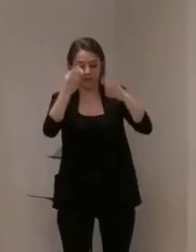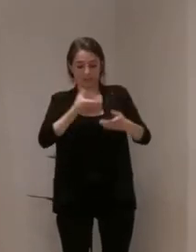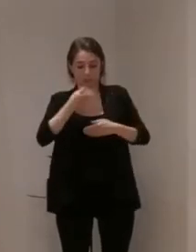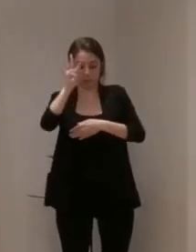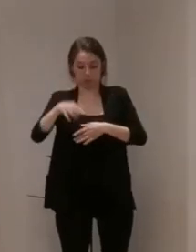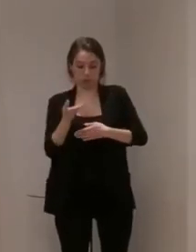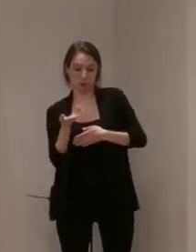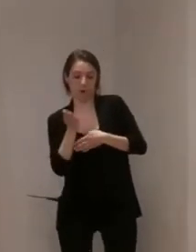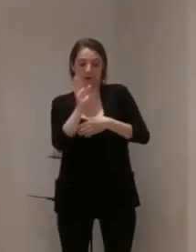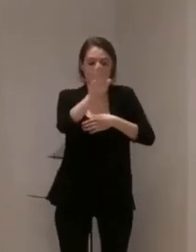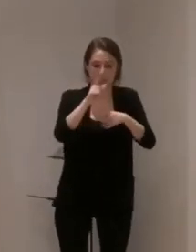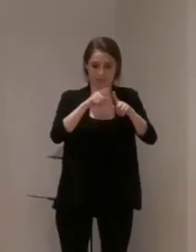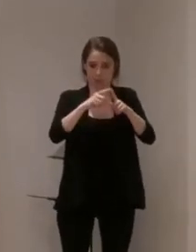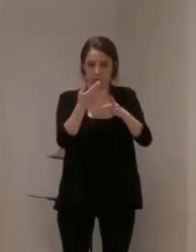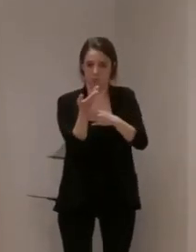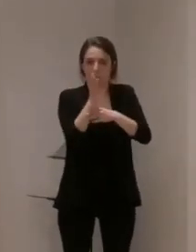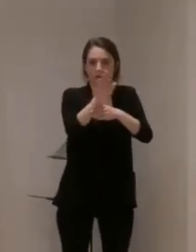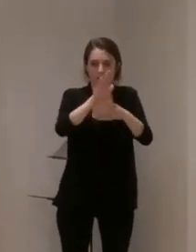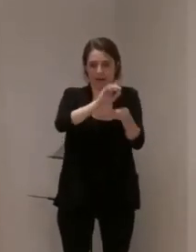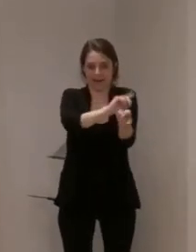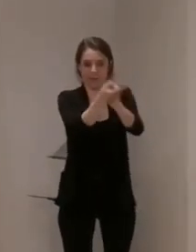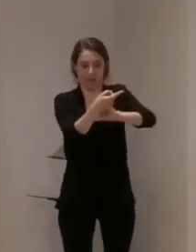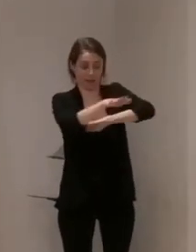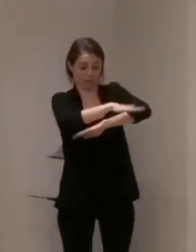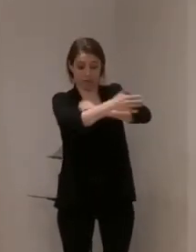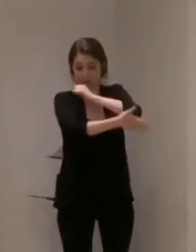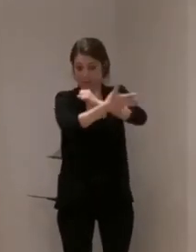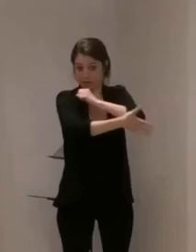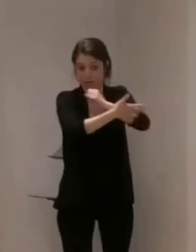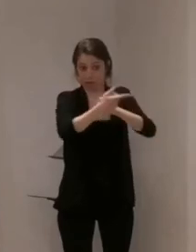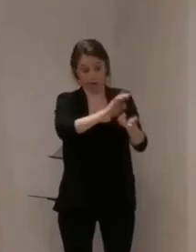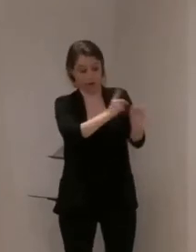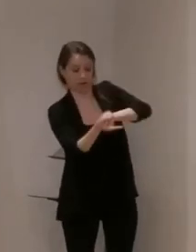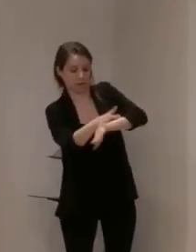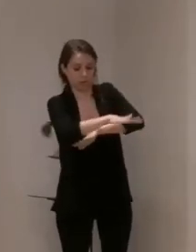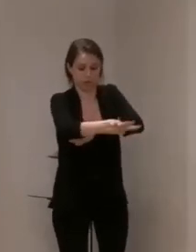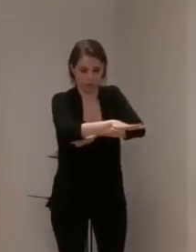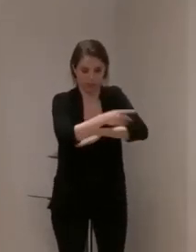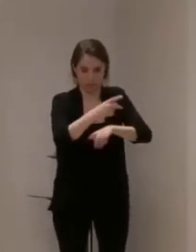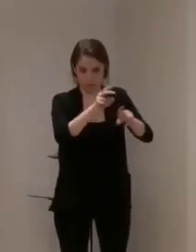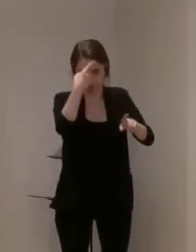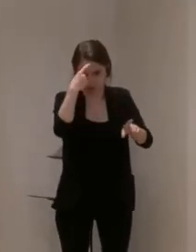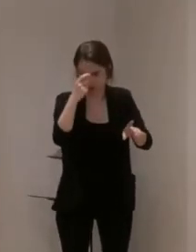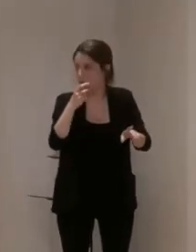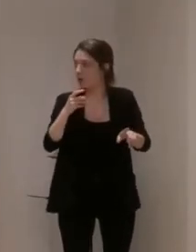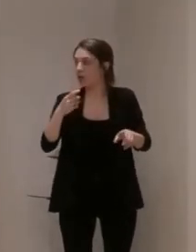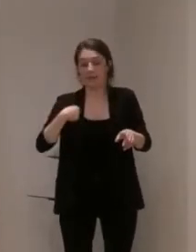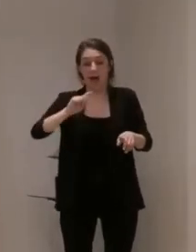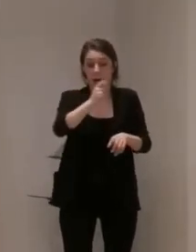justament fer aquest canvi, no? Que havia l'any de tant fos un espai, no sé com ha quedat el tema, no sé si se'n van sortir o no. No, bueno.